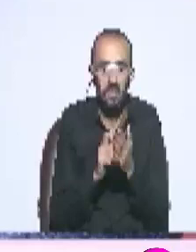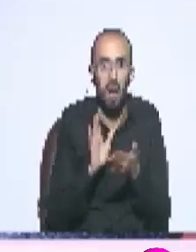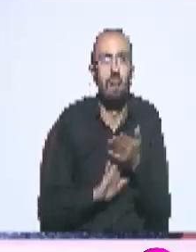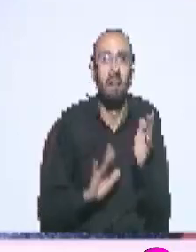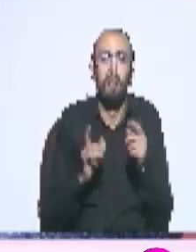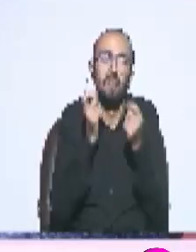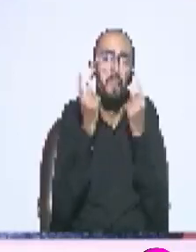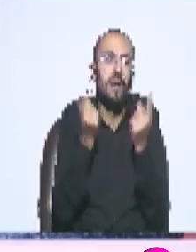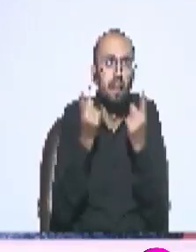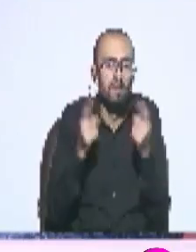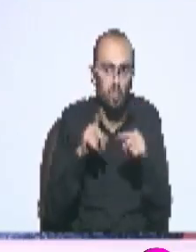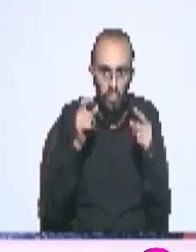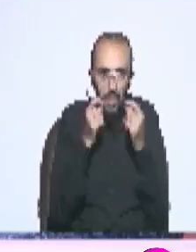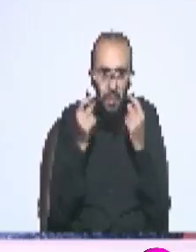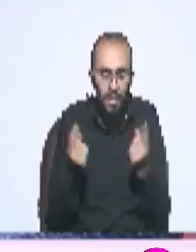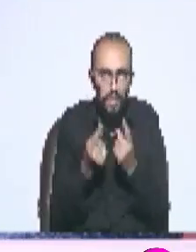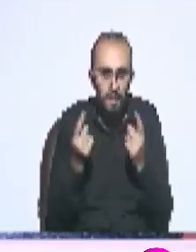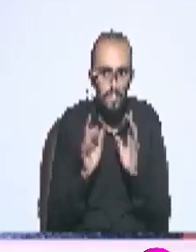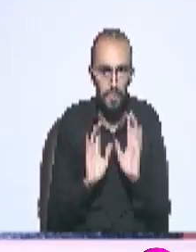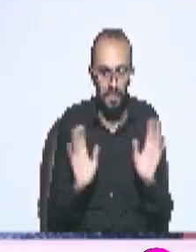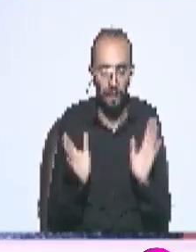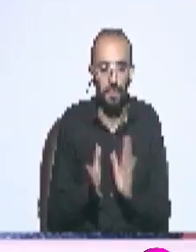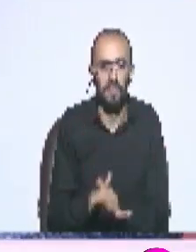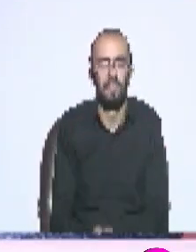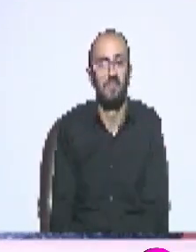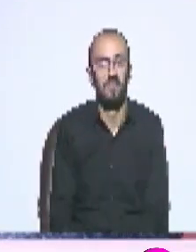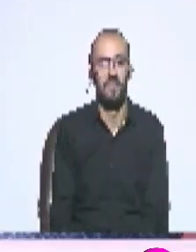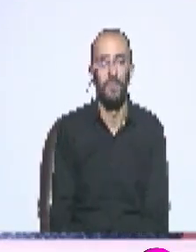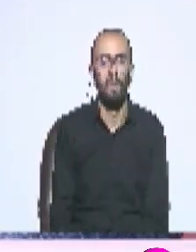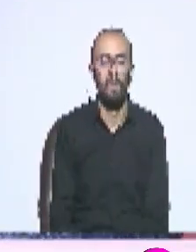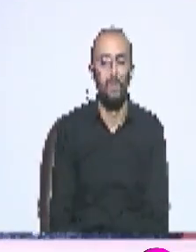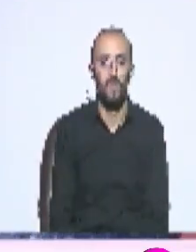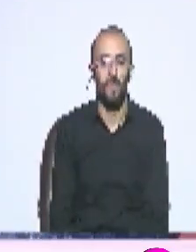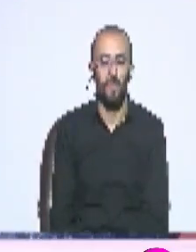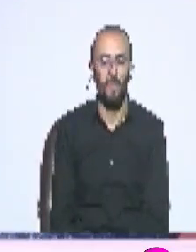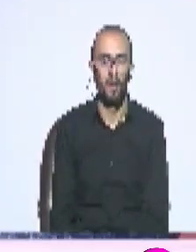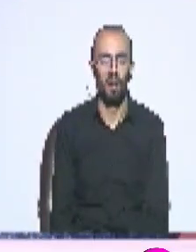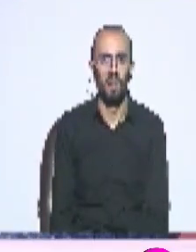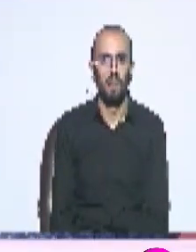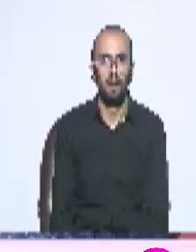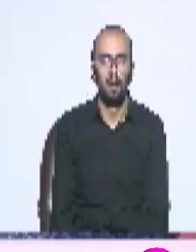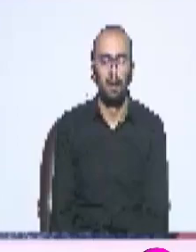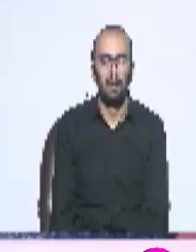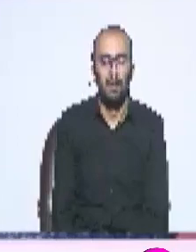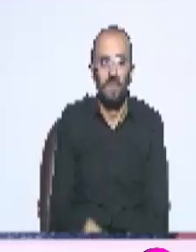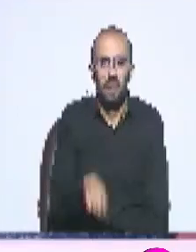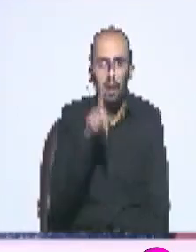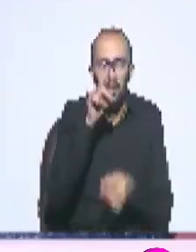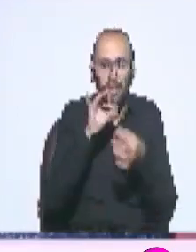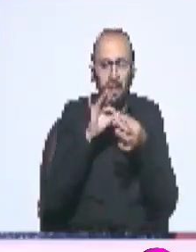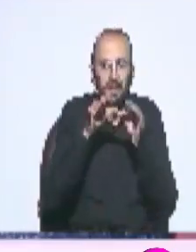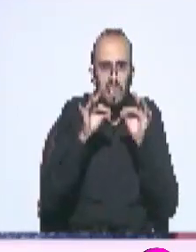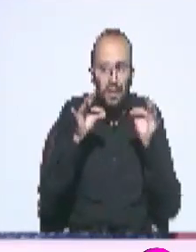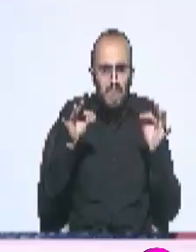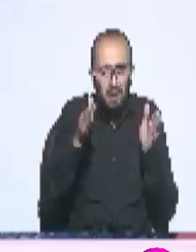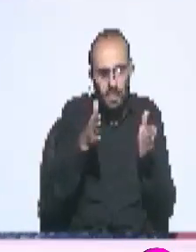فيهوش اي حاجه ا على غير الطبيعي والعادي تمام ويومك بالتفصيل